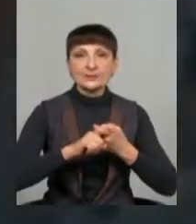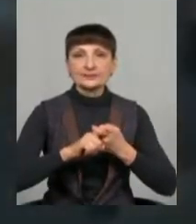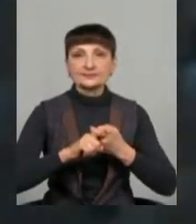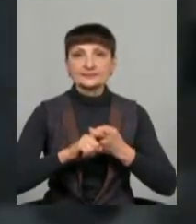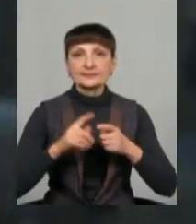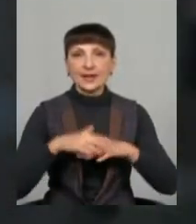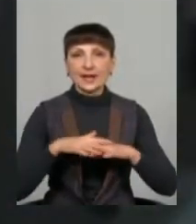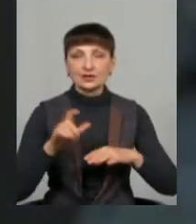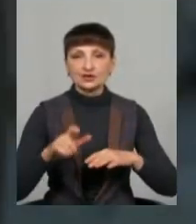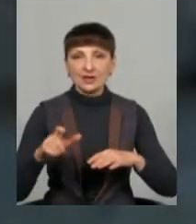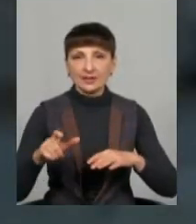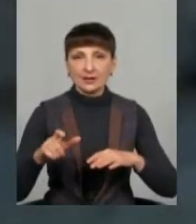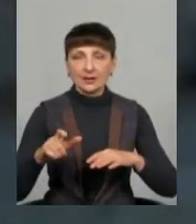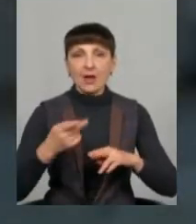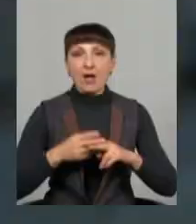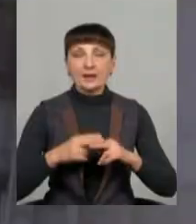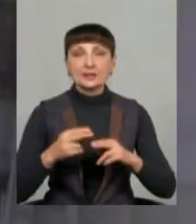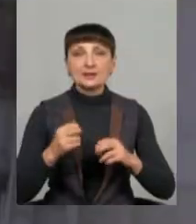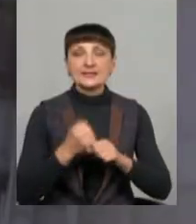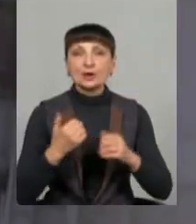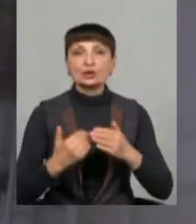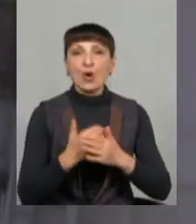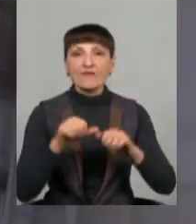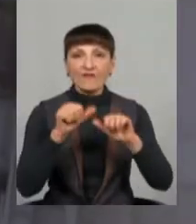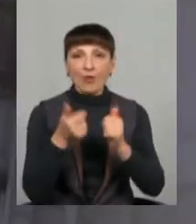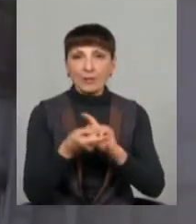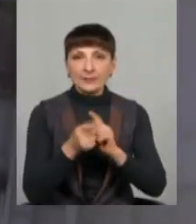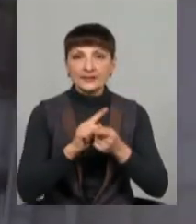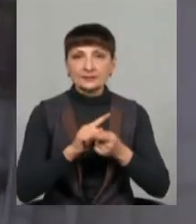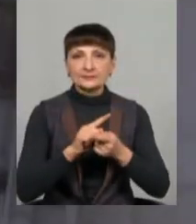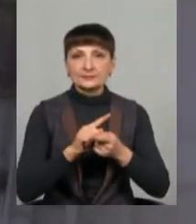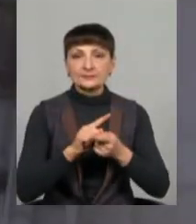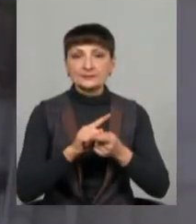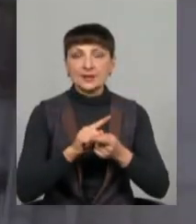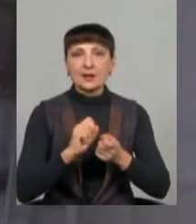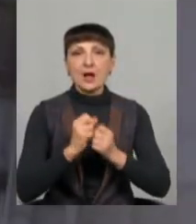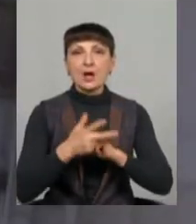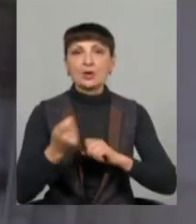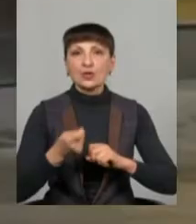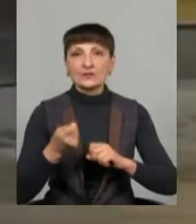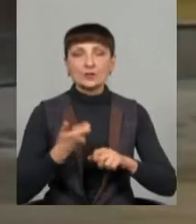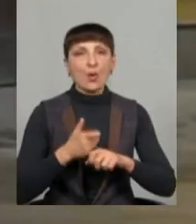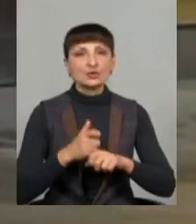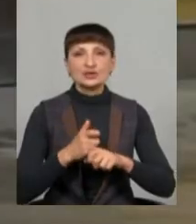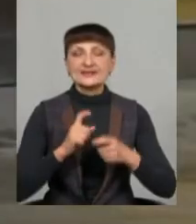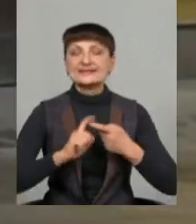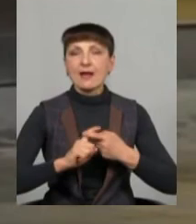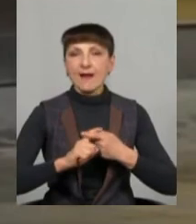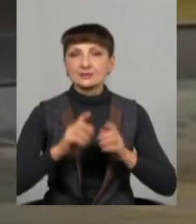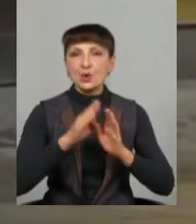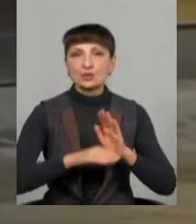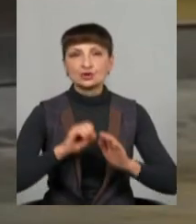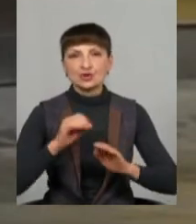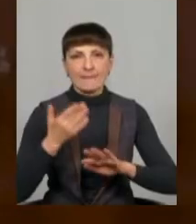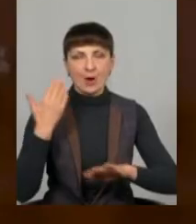И, как они указывают, это делает новую мутацию, получившую название VUI, значительно более заразной, чем